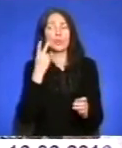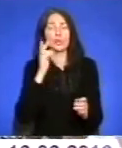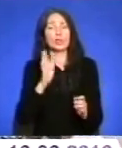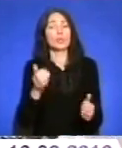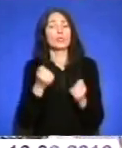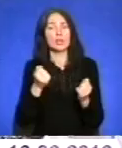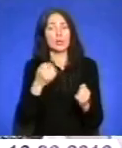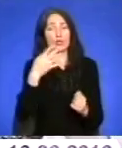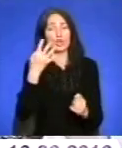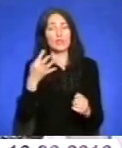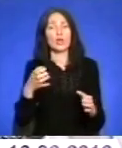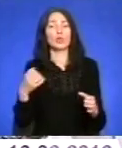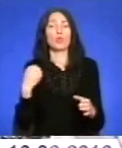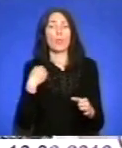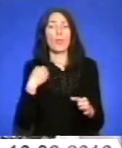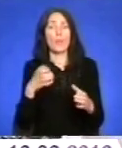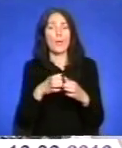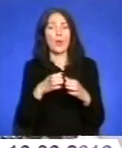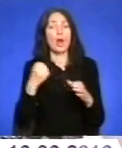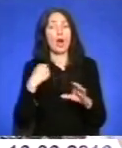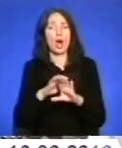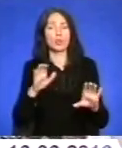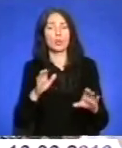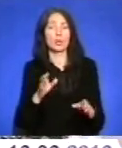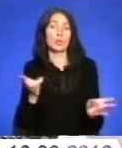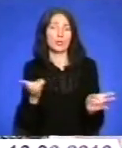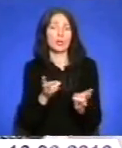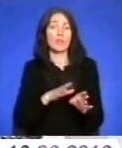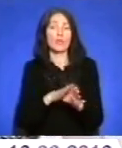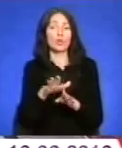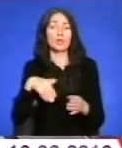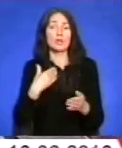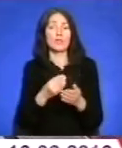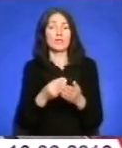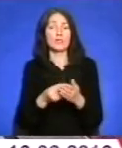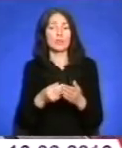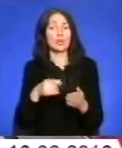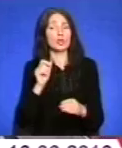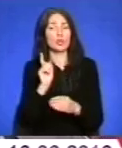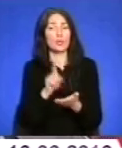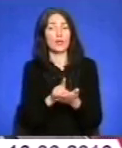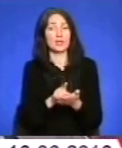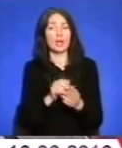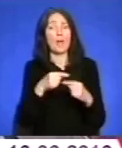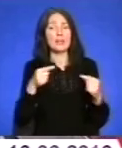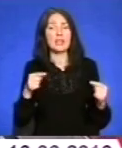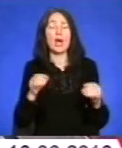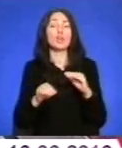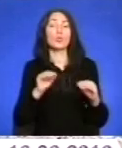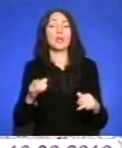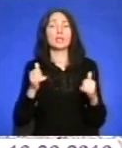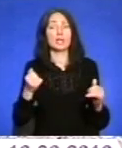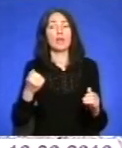підтримувати 44-ту бригаду при потребі і виконувати всі свої зобов'язання. Матеріали та обладнання для